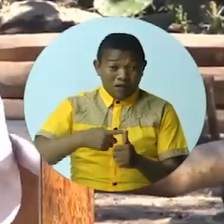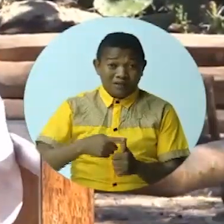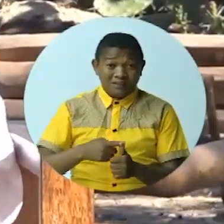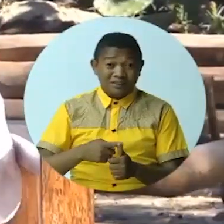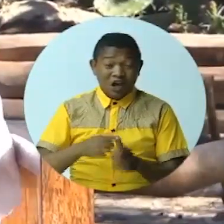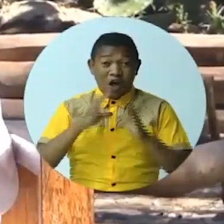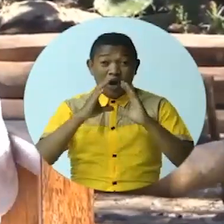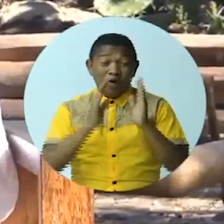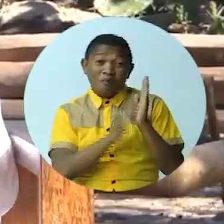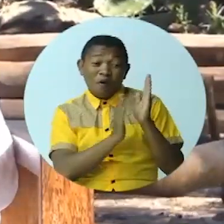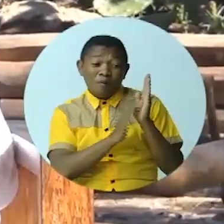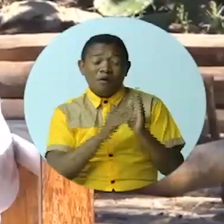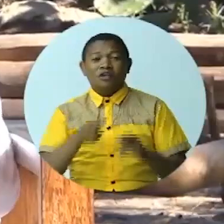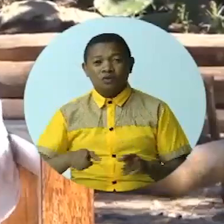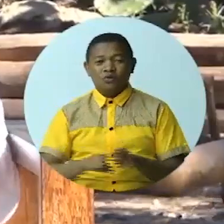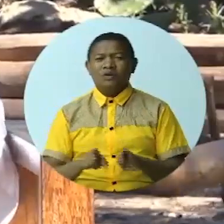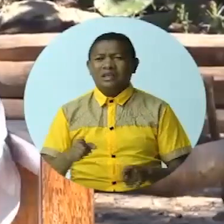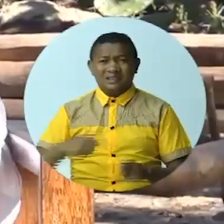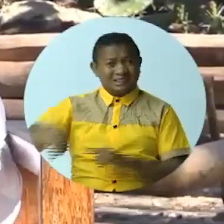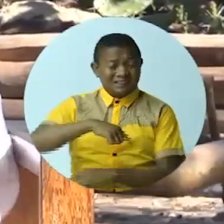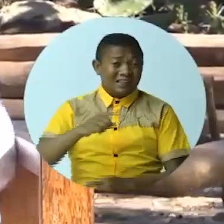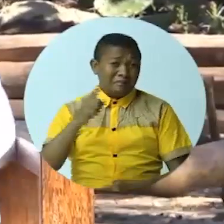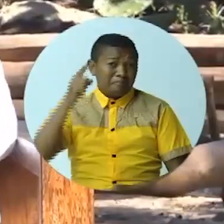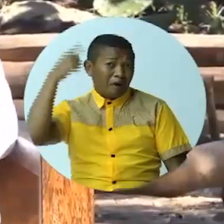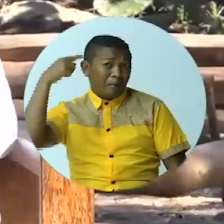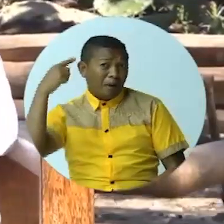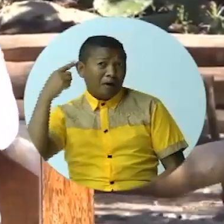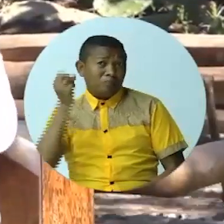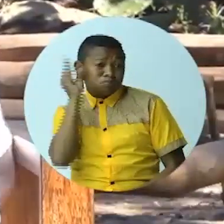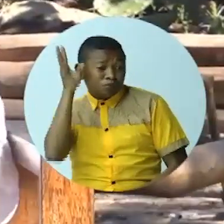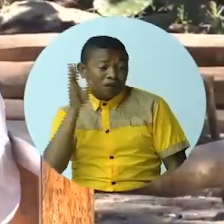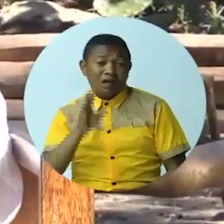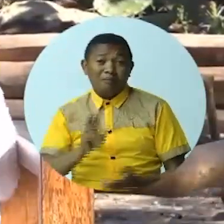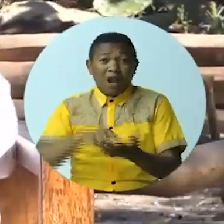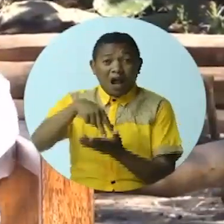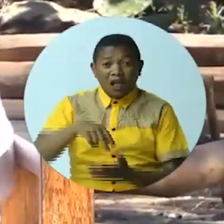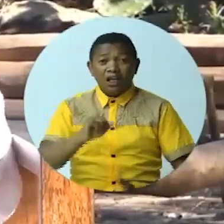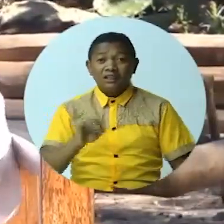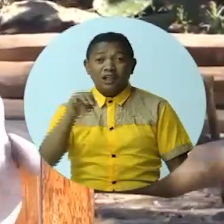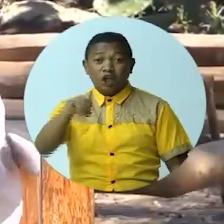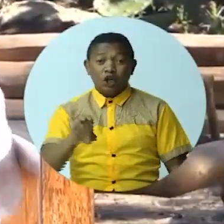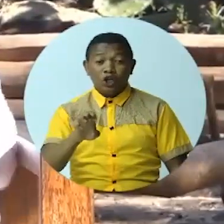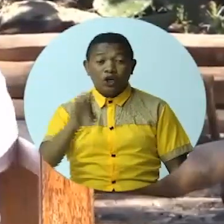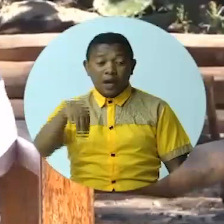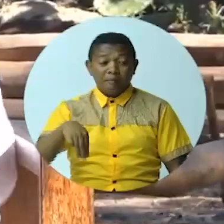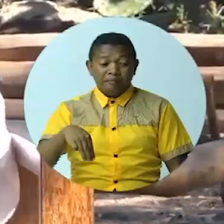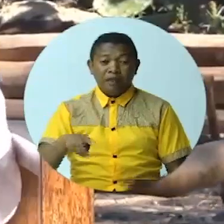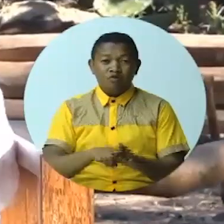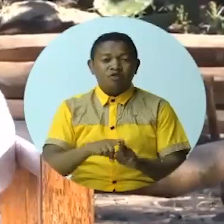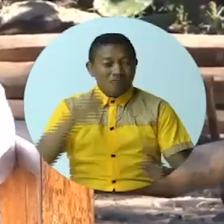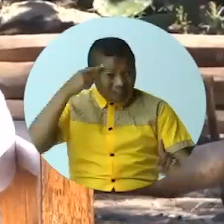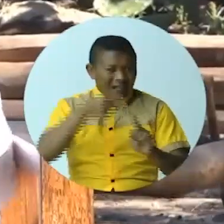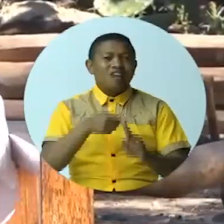fanaovana IEM na initiative pour l'émergence de Madagasikara, dia anisan'ny velorano efa natao fanamby efa napetraka ny hoe ny